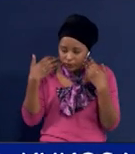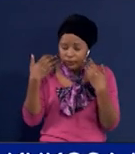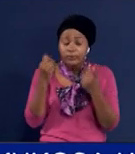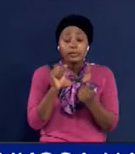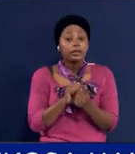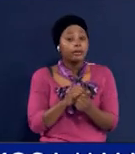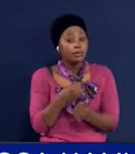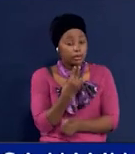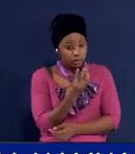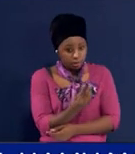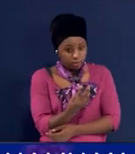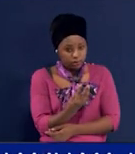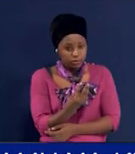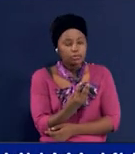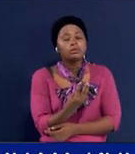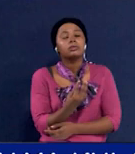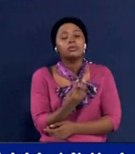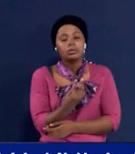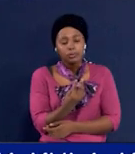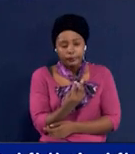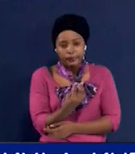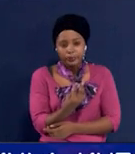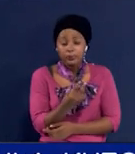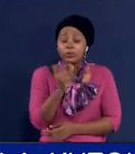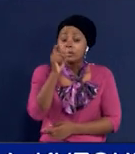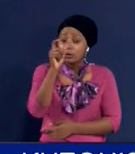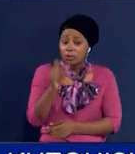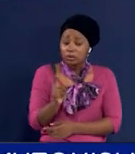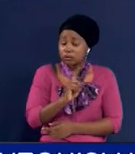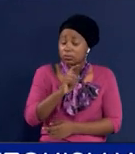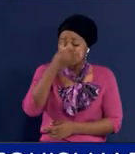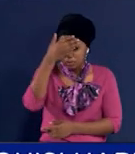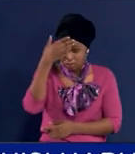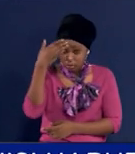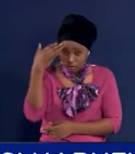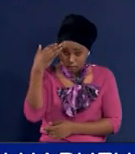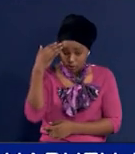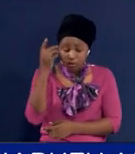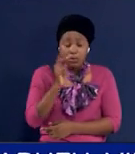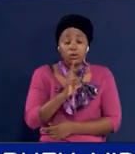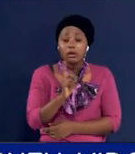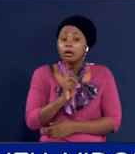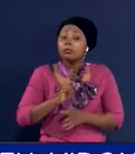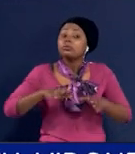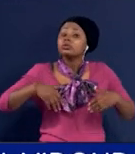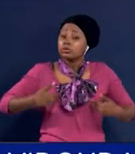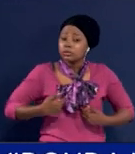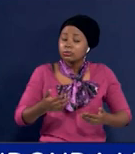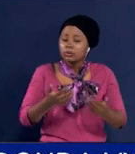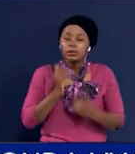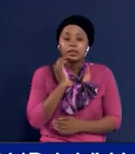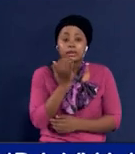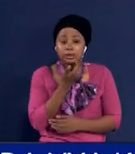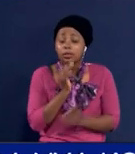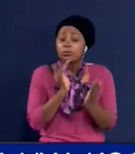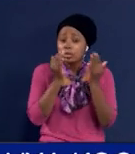la tatu, kama nilivyozungumza kwamba watu wasisahau wala wasichoke kuchukua tahadhari za kujikinga na